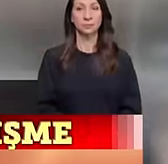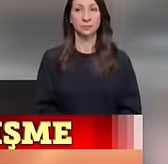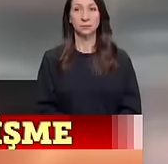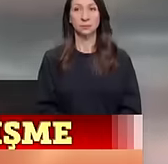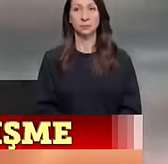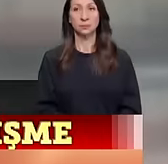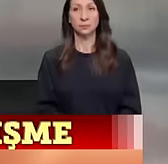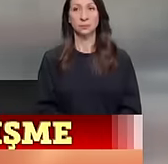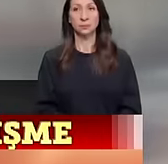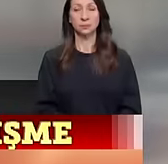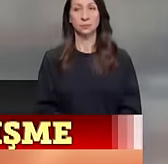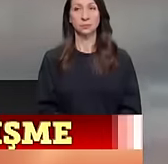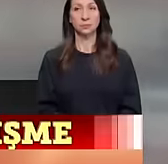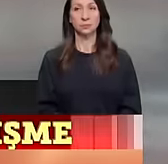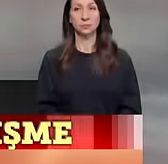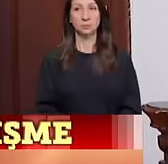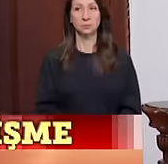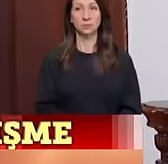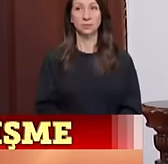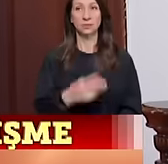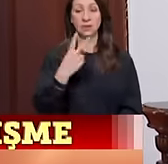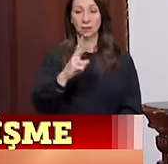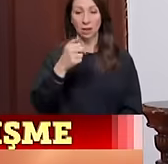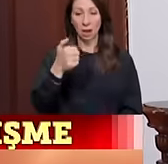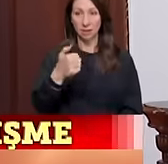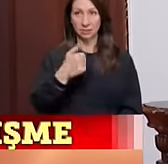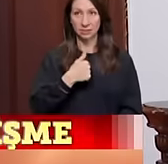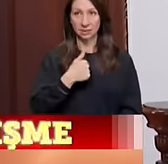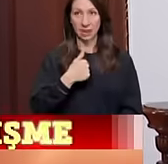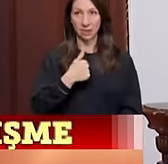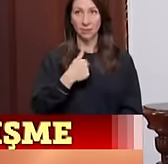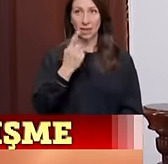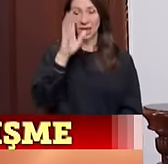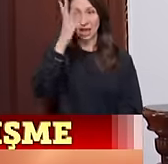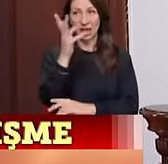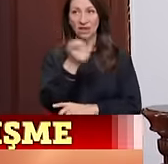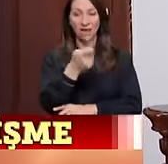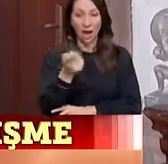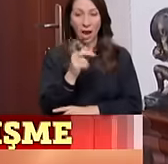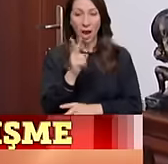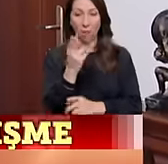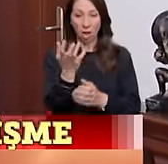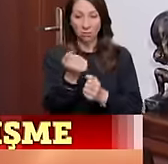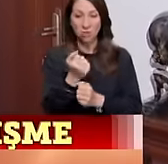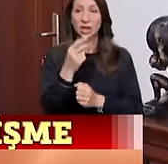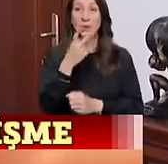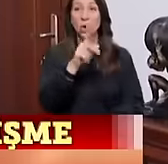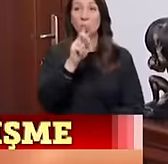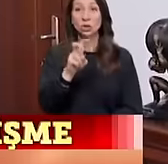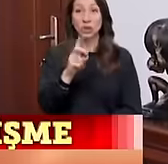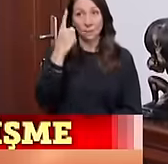Şivanlar içeride, ata içeride. 2006'da bizden bir itfaiye raporu alınmış. 2018'de